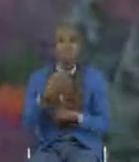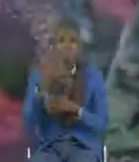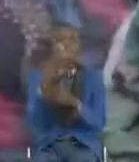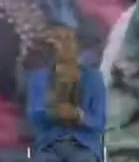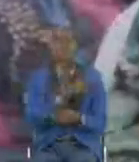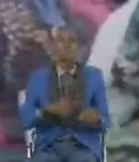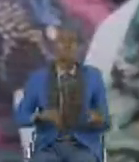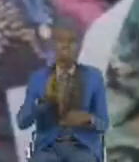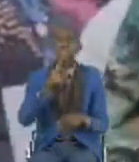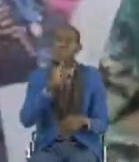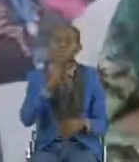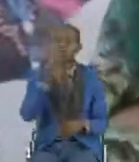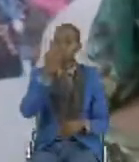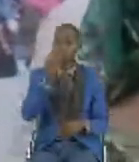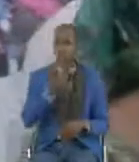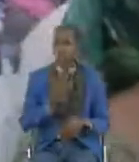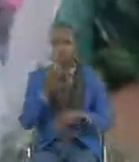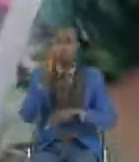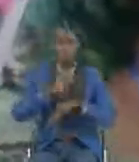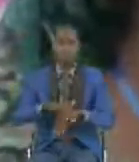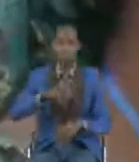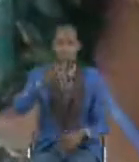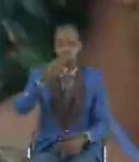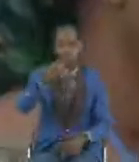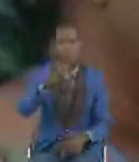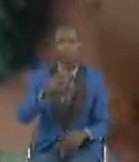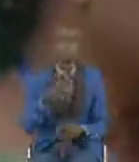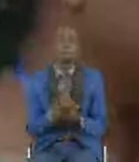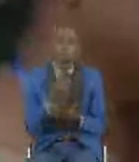Dieu est sur toi personnellement.